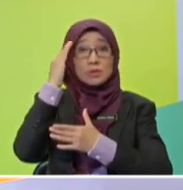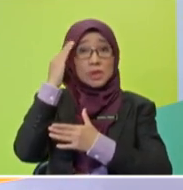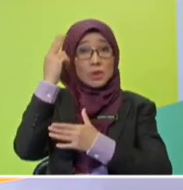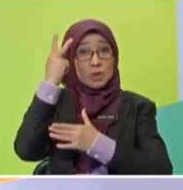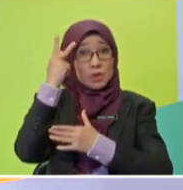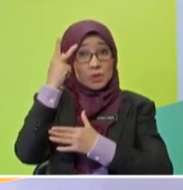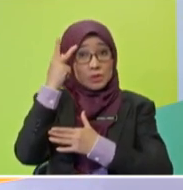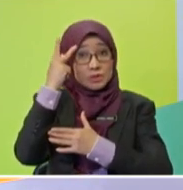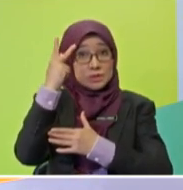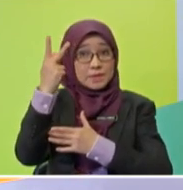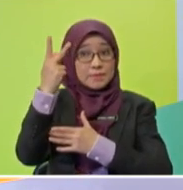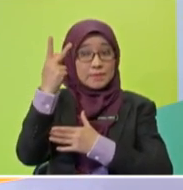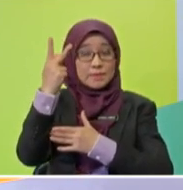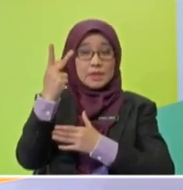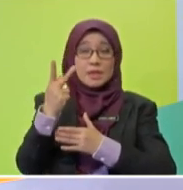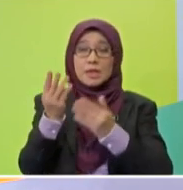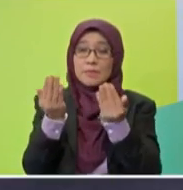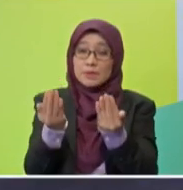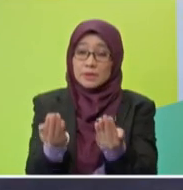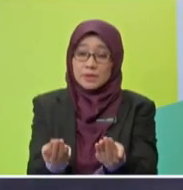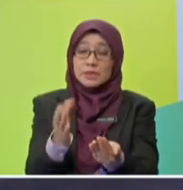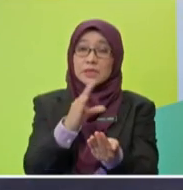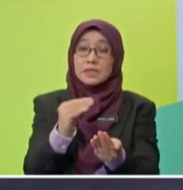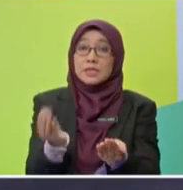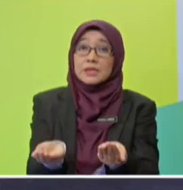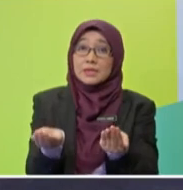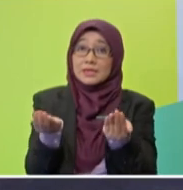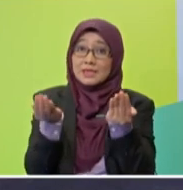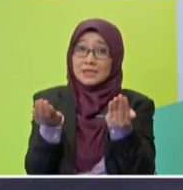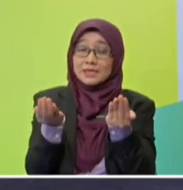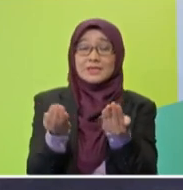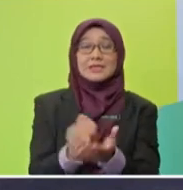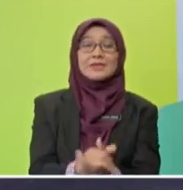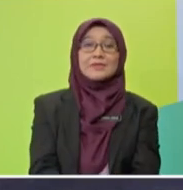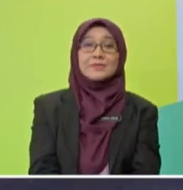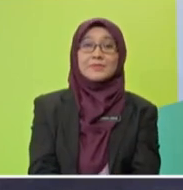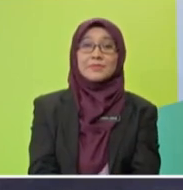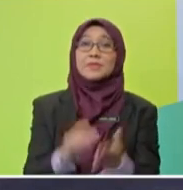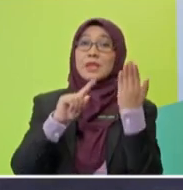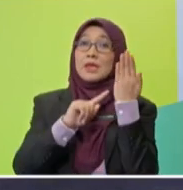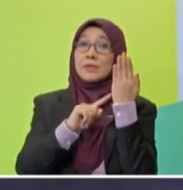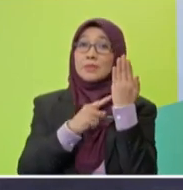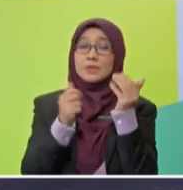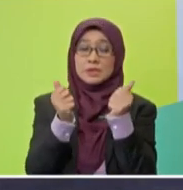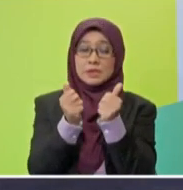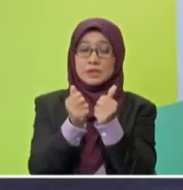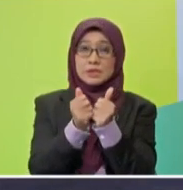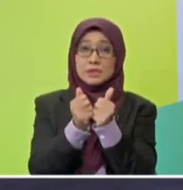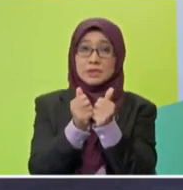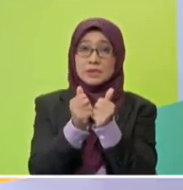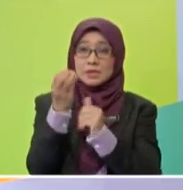Oke jadi kita buat sama-sama boleh buat sama-sama dengan Cikgu Oke baik kita mulaikan dengan objek yang